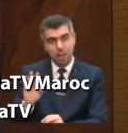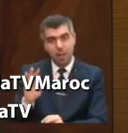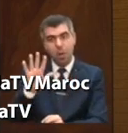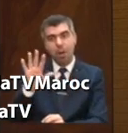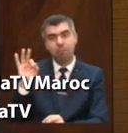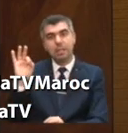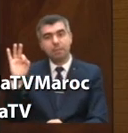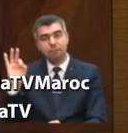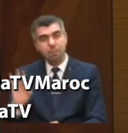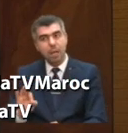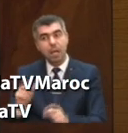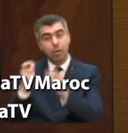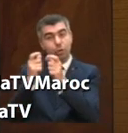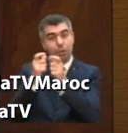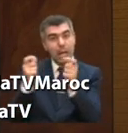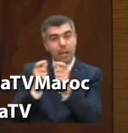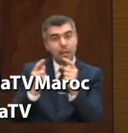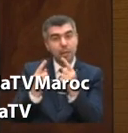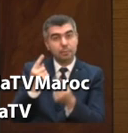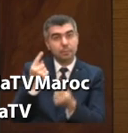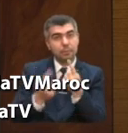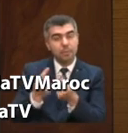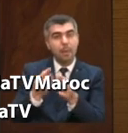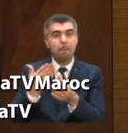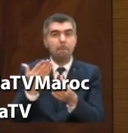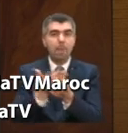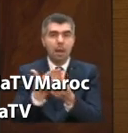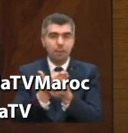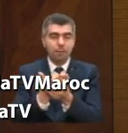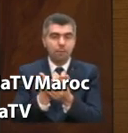50% المقاولات اللي غتفقد بين 25 و 50% الملفات ديالها